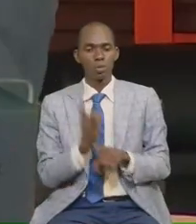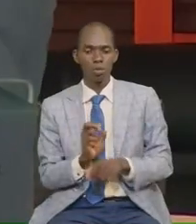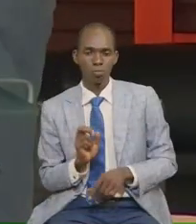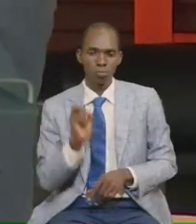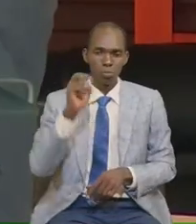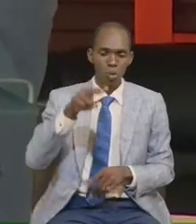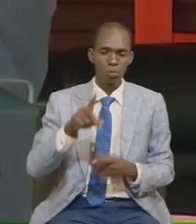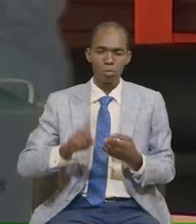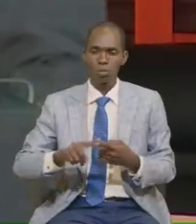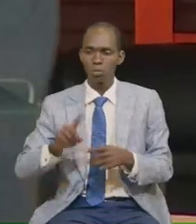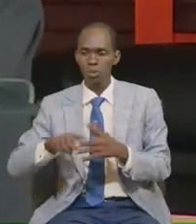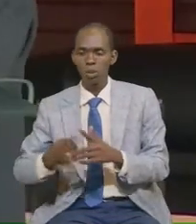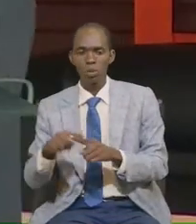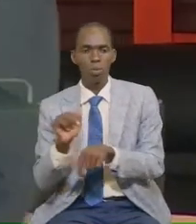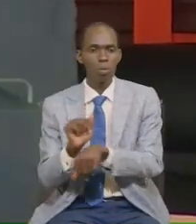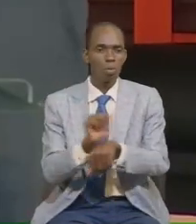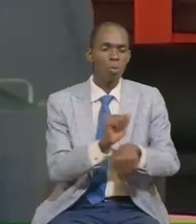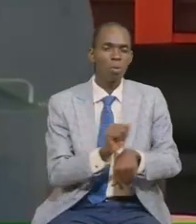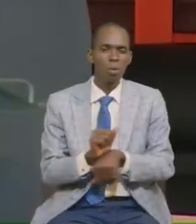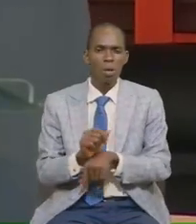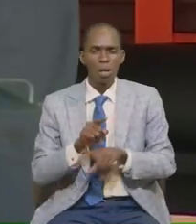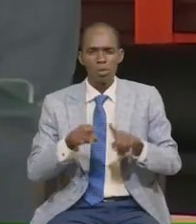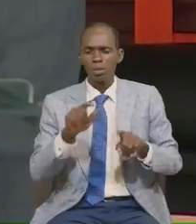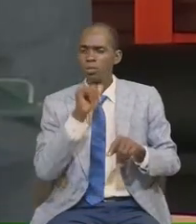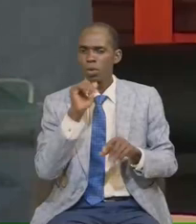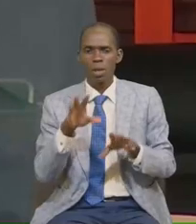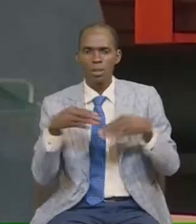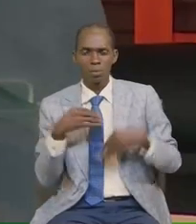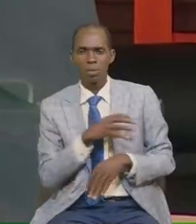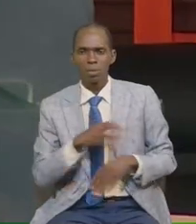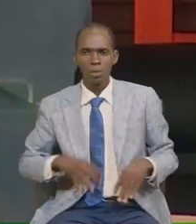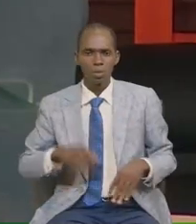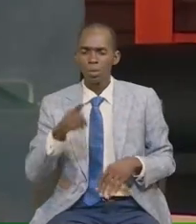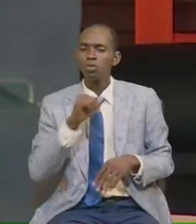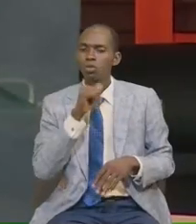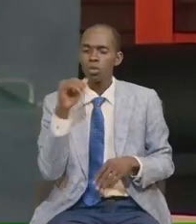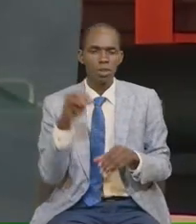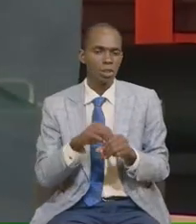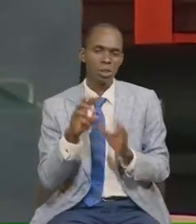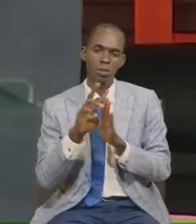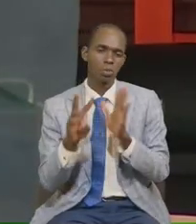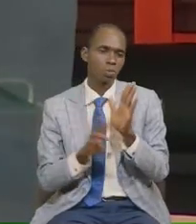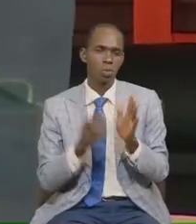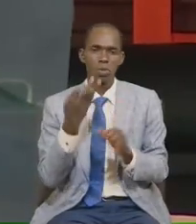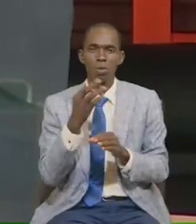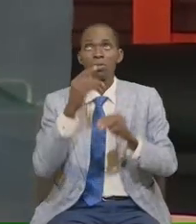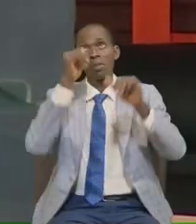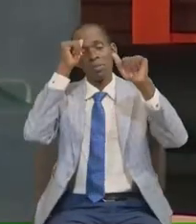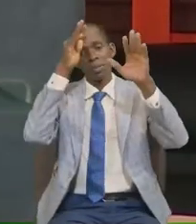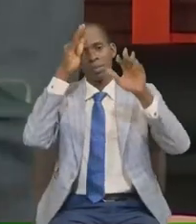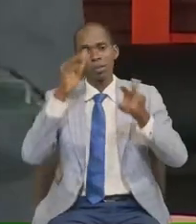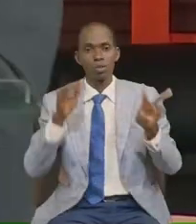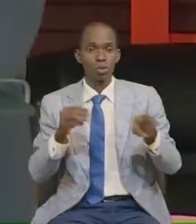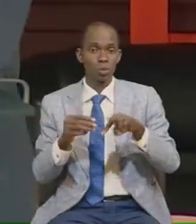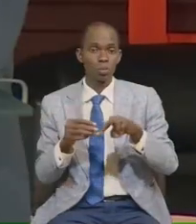Je travaille. Et tu ne l'as pas fait. Tu n'es pas dans la volonté du Père. Verset 22. Plusieurs me diront